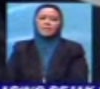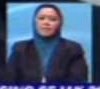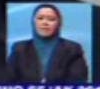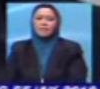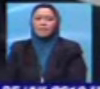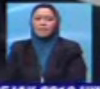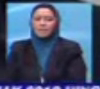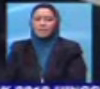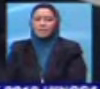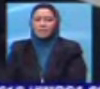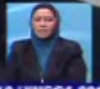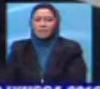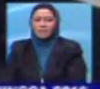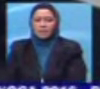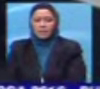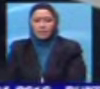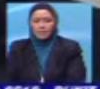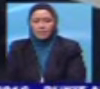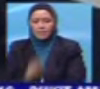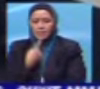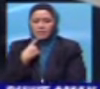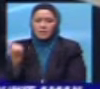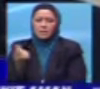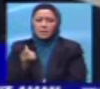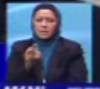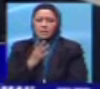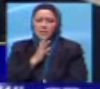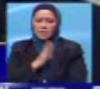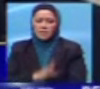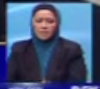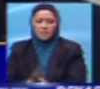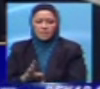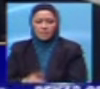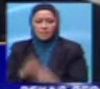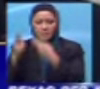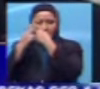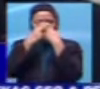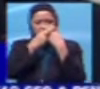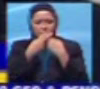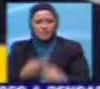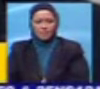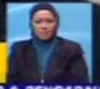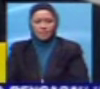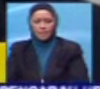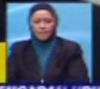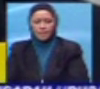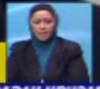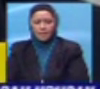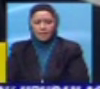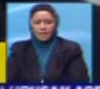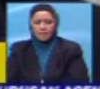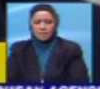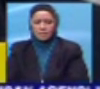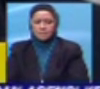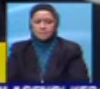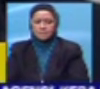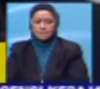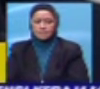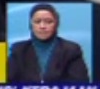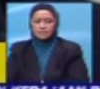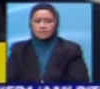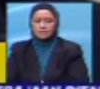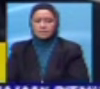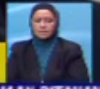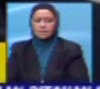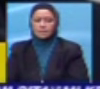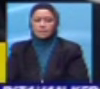هناك إقبال شديد على تعلم اللغة العربية ونشعر أنه لابد علينا أن نقدم كافة الخدمات والتسهيلات